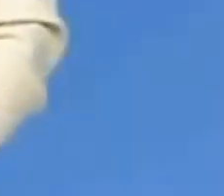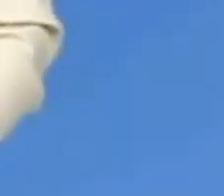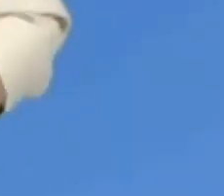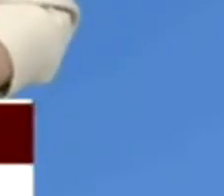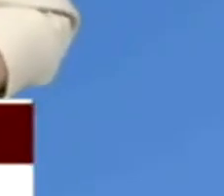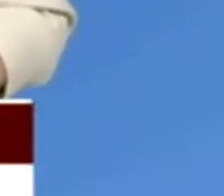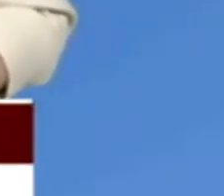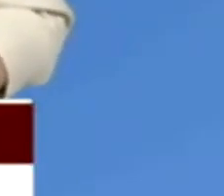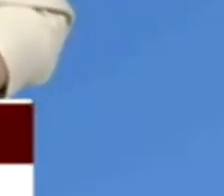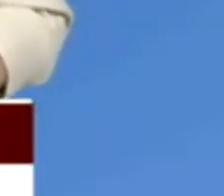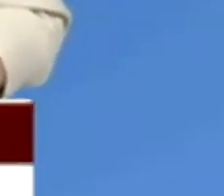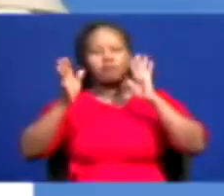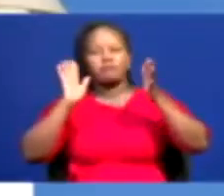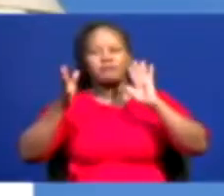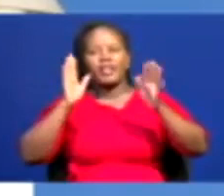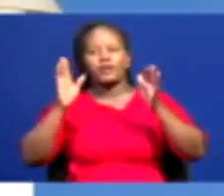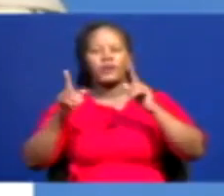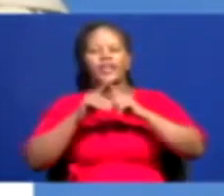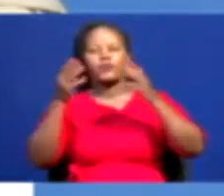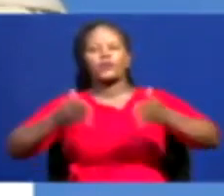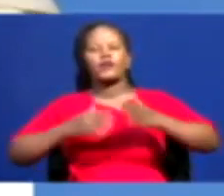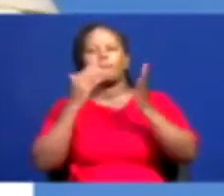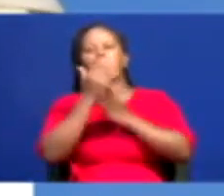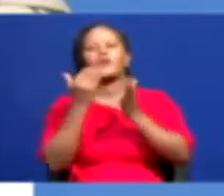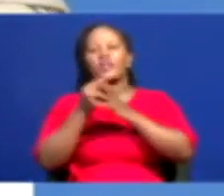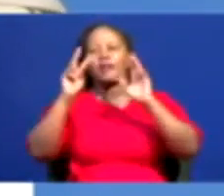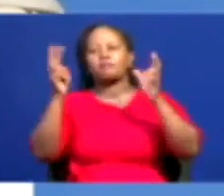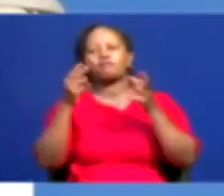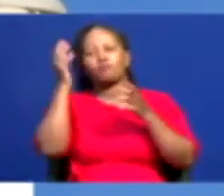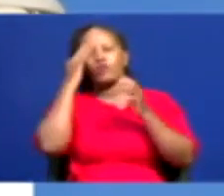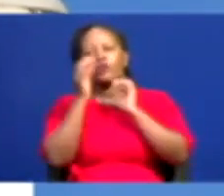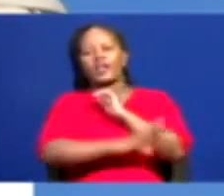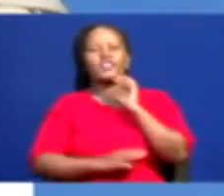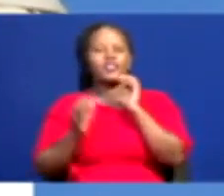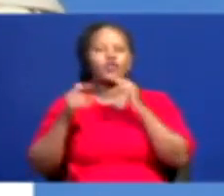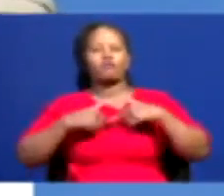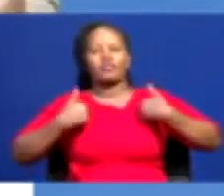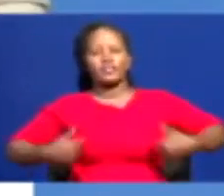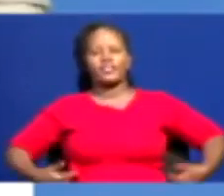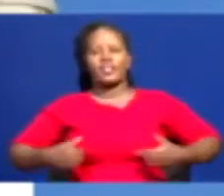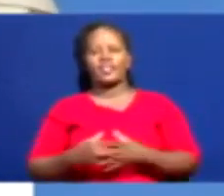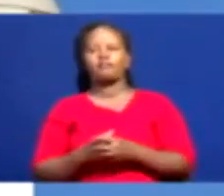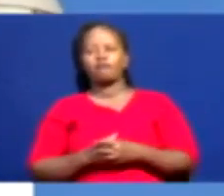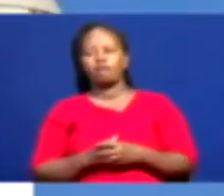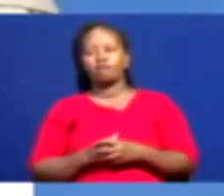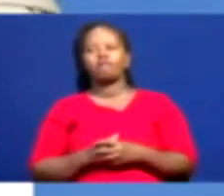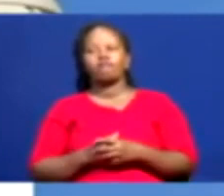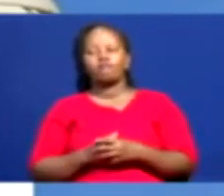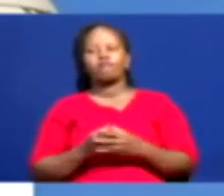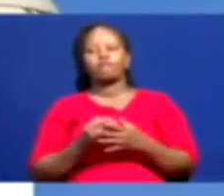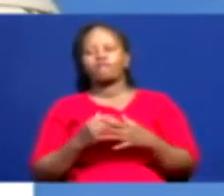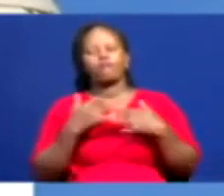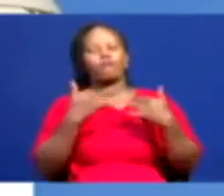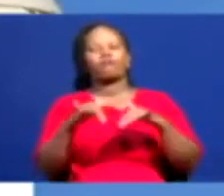Mambo na karibu katika kipindi cha Ifahamu China. Mimi ni Zakia Peng. Tamasha la Shoton